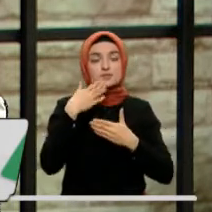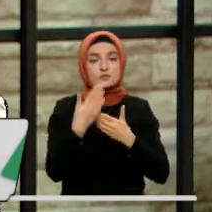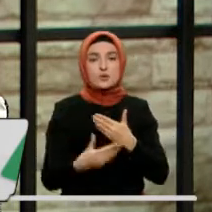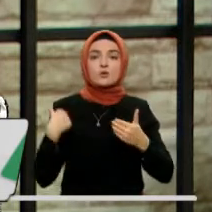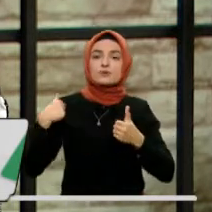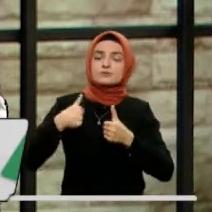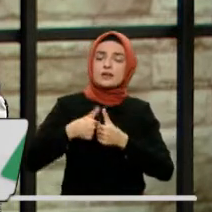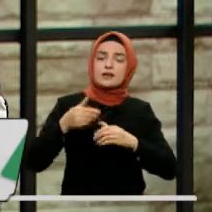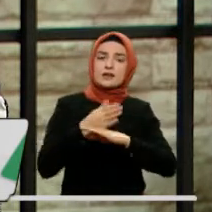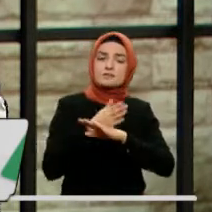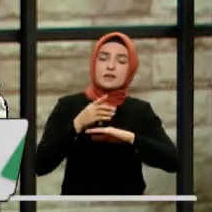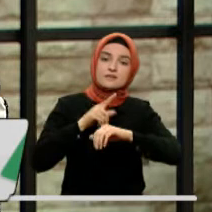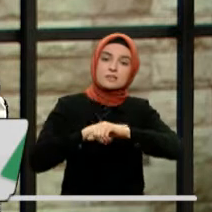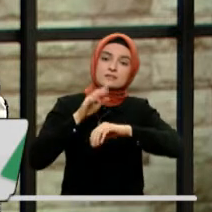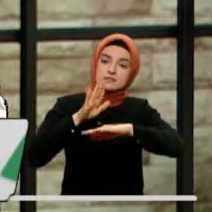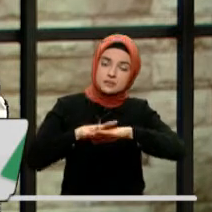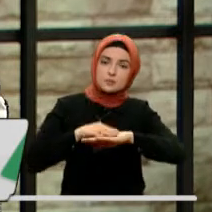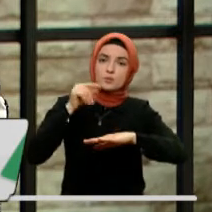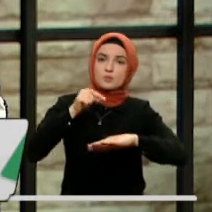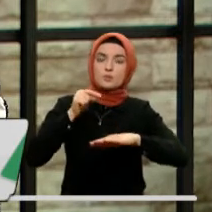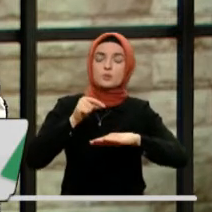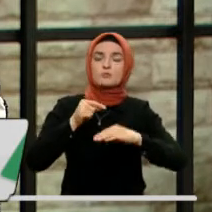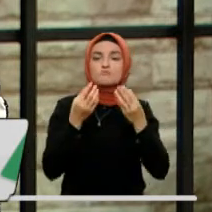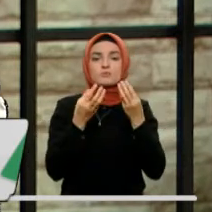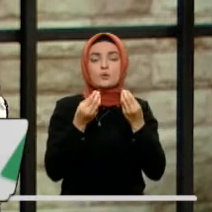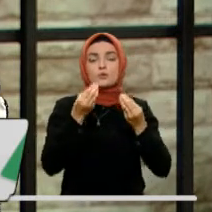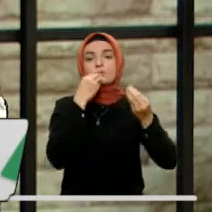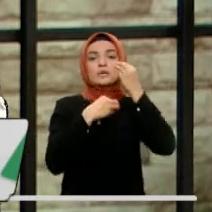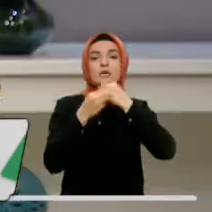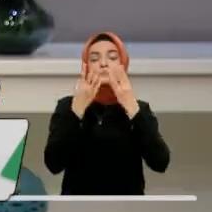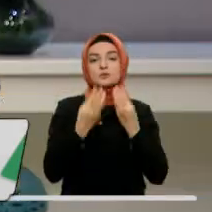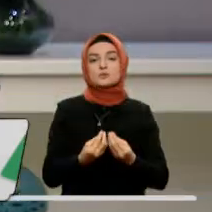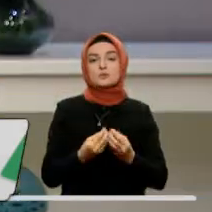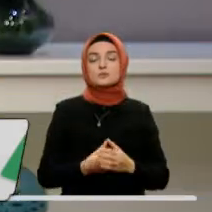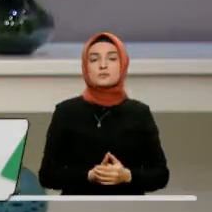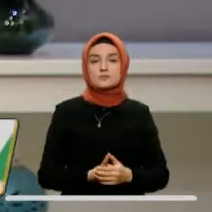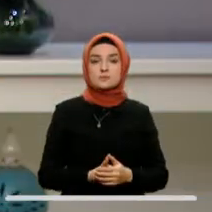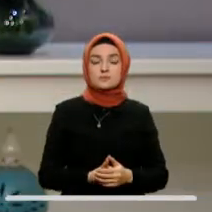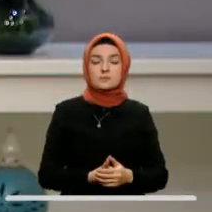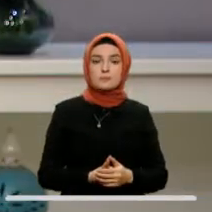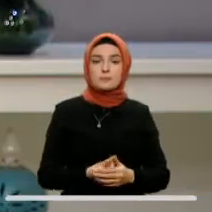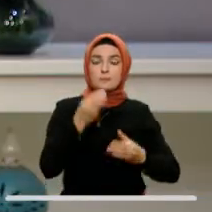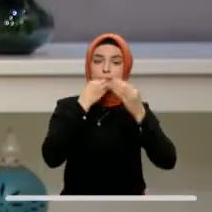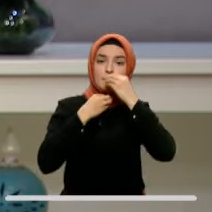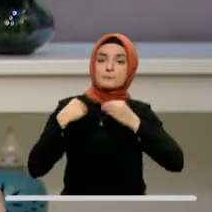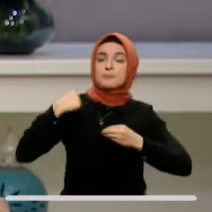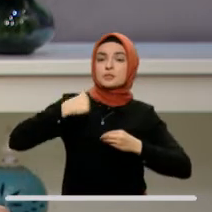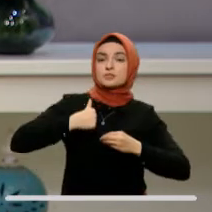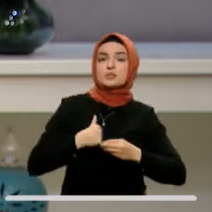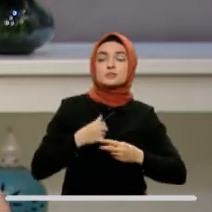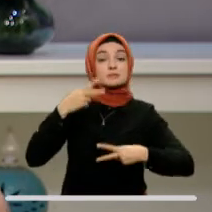bir meyve saati yapılabilir. Böylelikle daha sık beslemiş oluruz. Peki, beslenme çantalarımız. Şimdi bazı okullarda